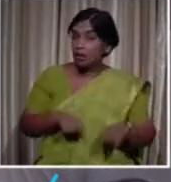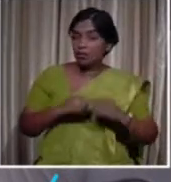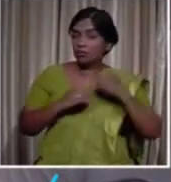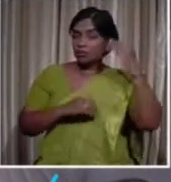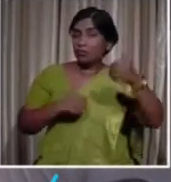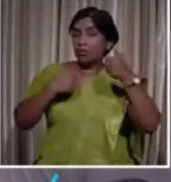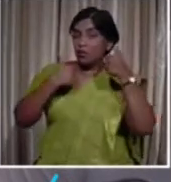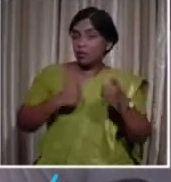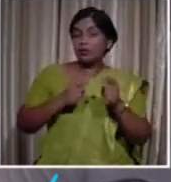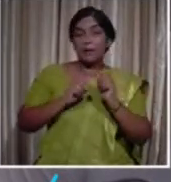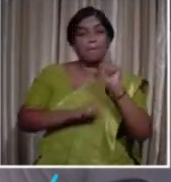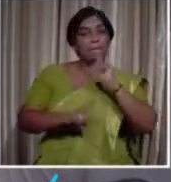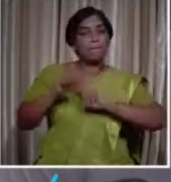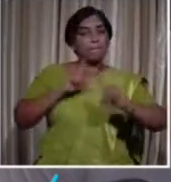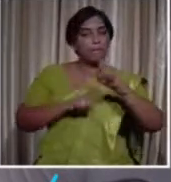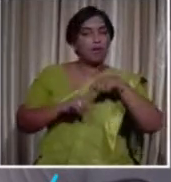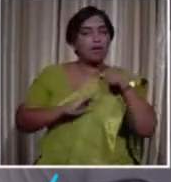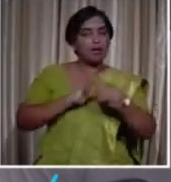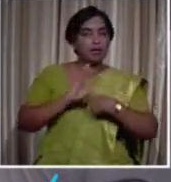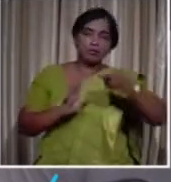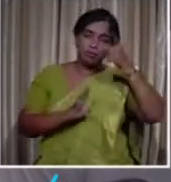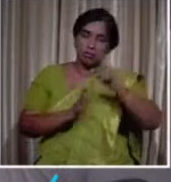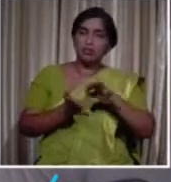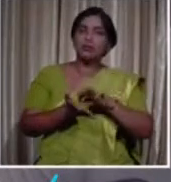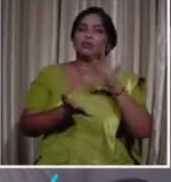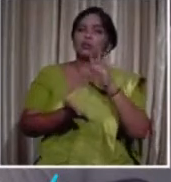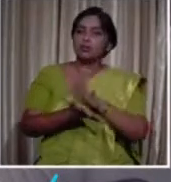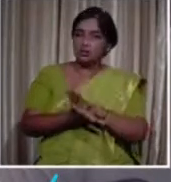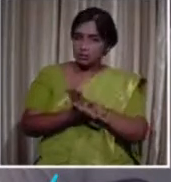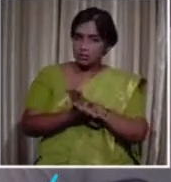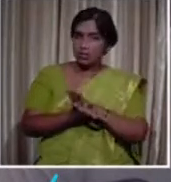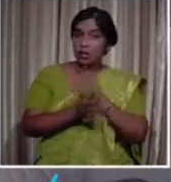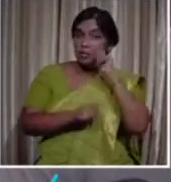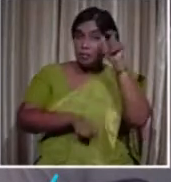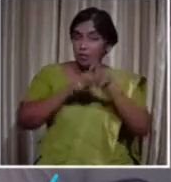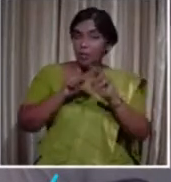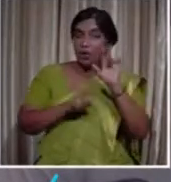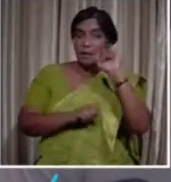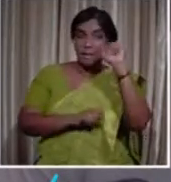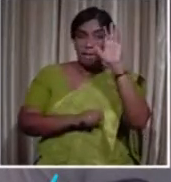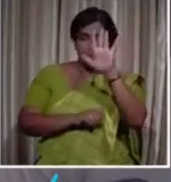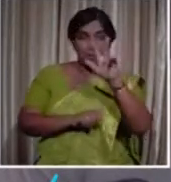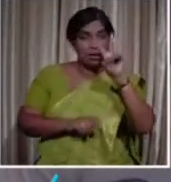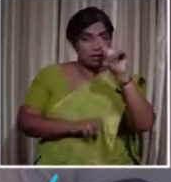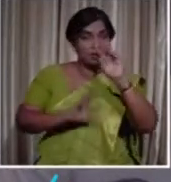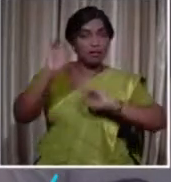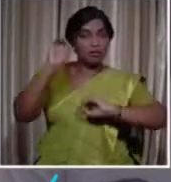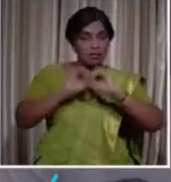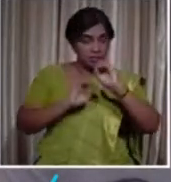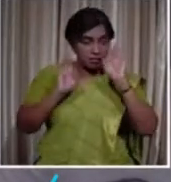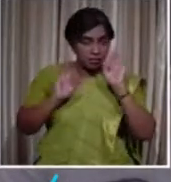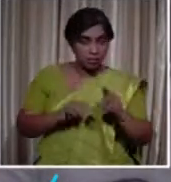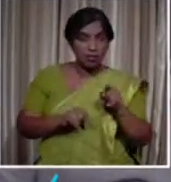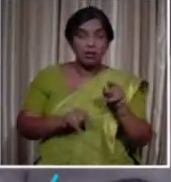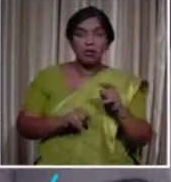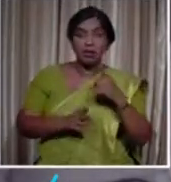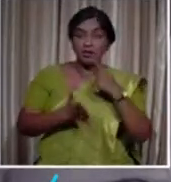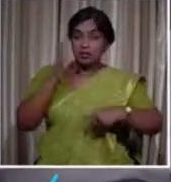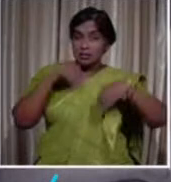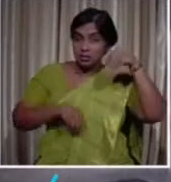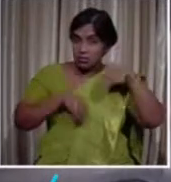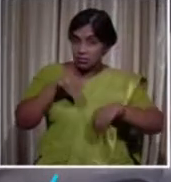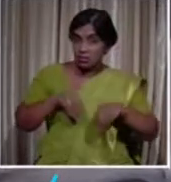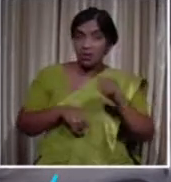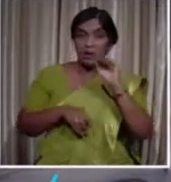යහපත් පාර්ලිමේන්තුවක් මේ රටේ අනිවාර්යයෙන්ම බිහි වේවි. ජනගහණයෙන් 152ක් වෙච්ච